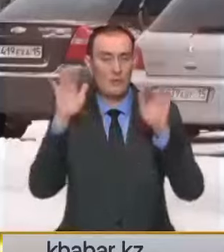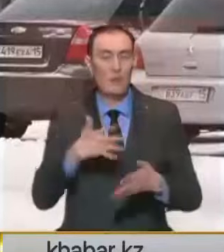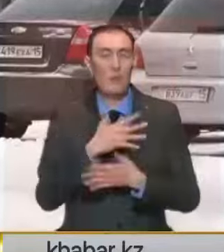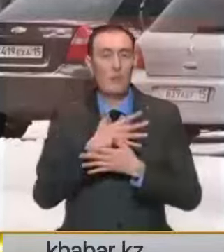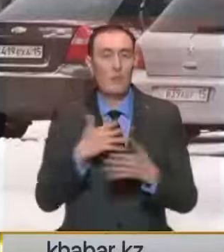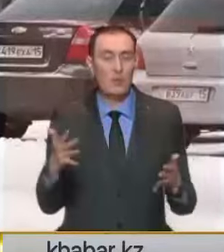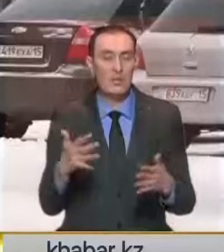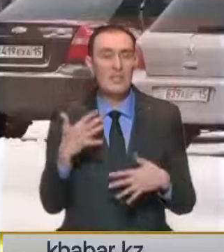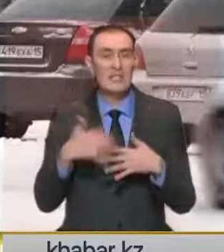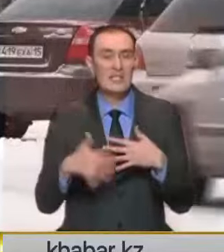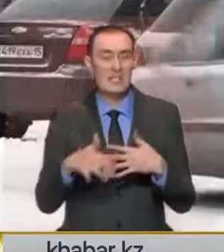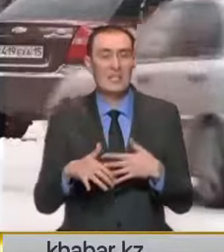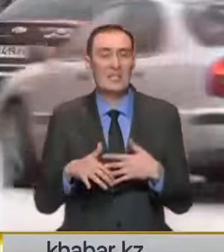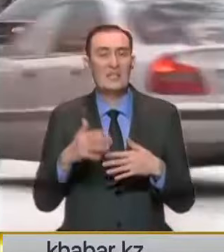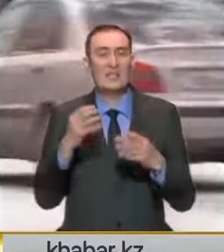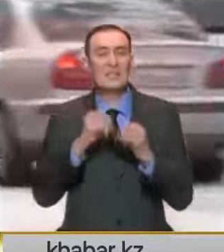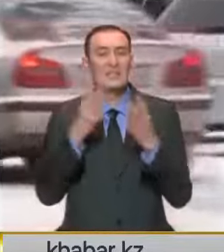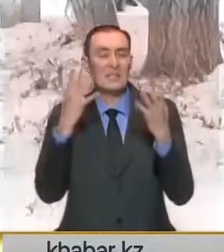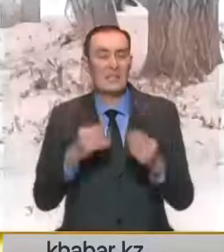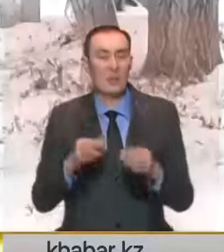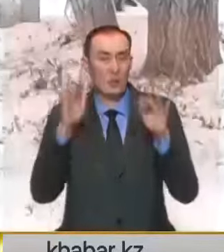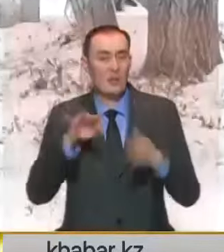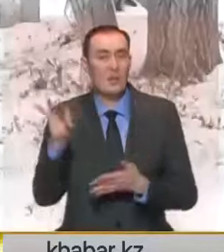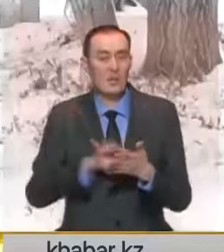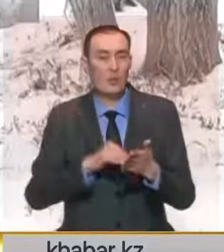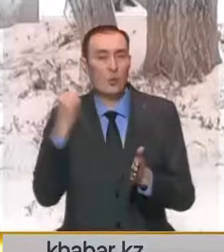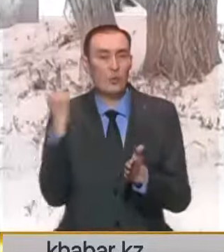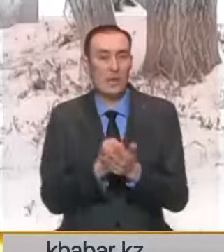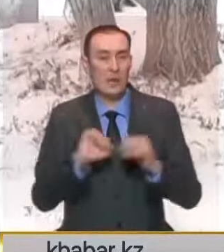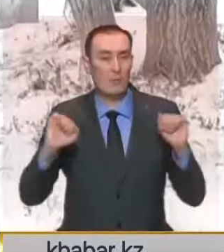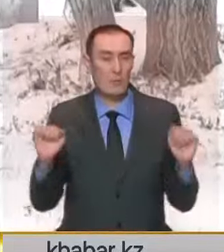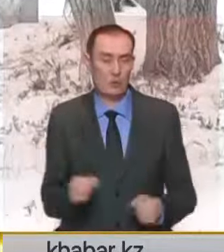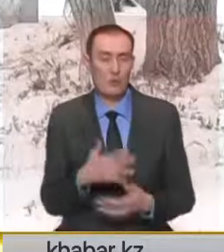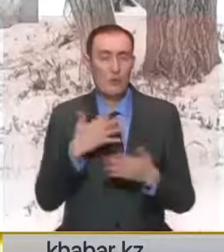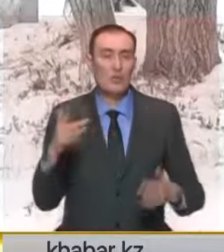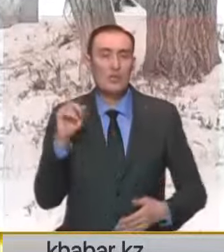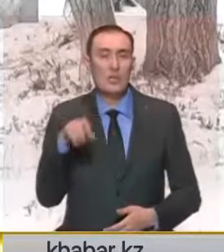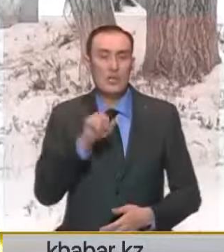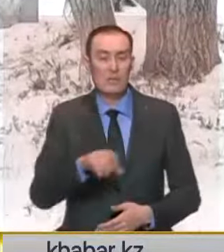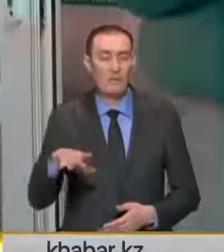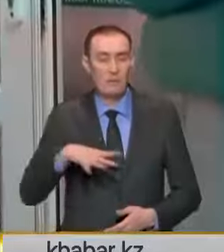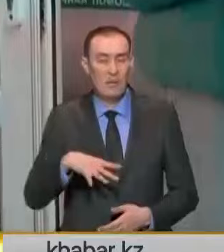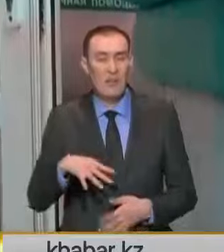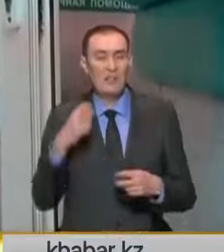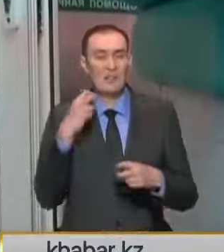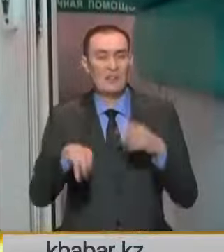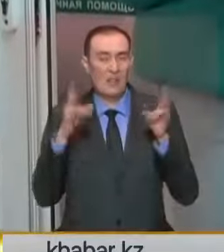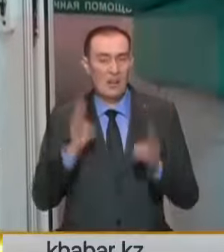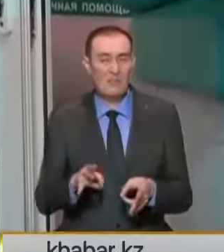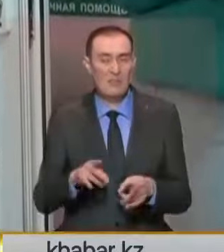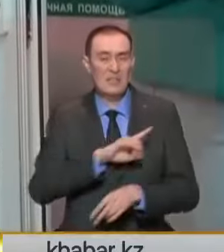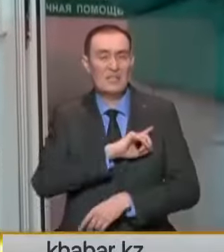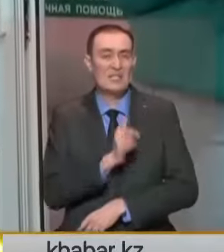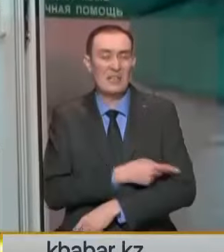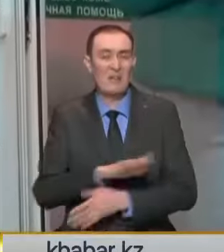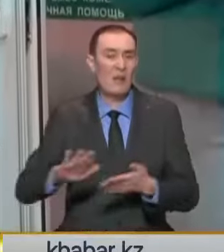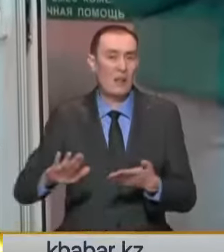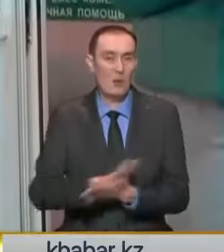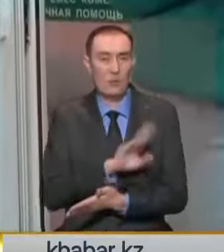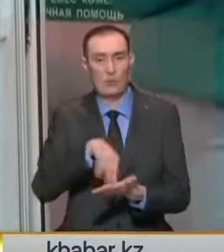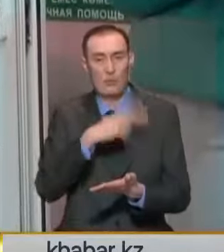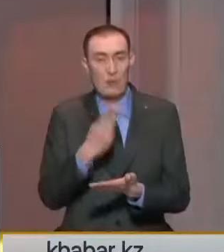больше среднедекадной нормы, а затем резко ударил мороз. Больше сотни человек получили травмы из-за сильнейшего